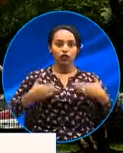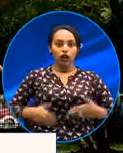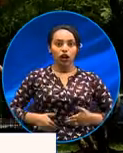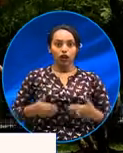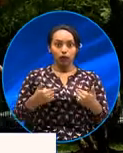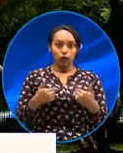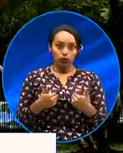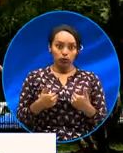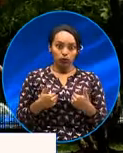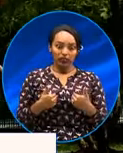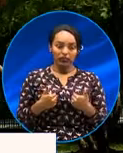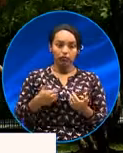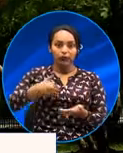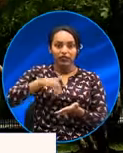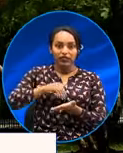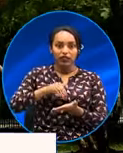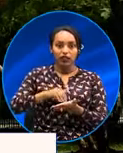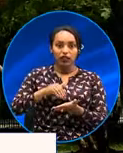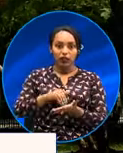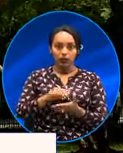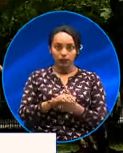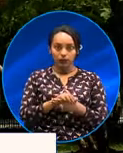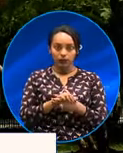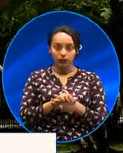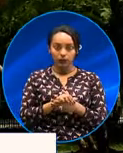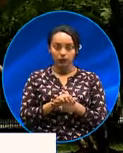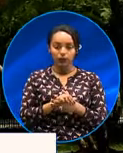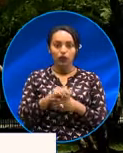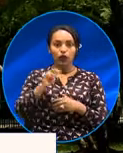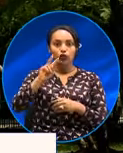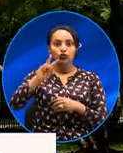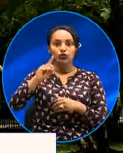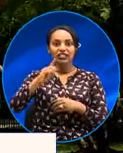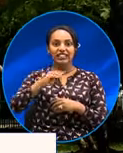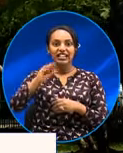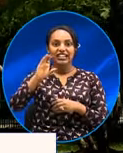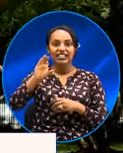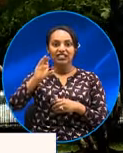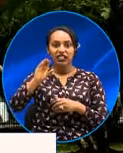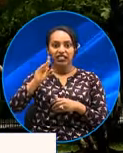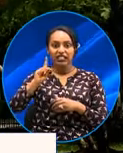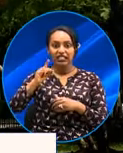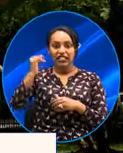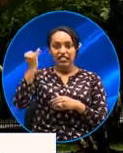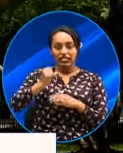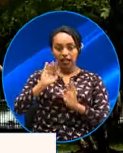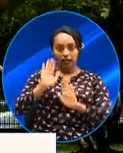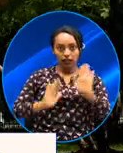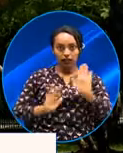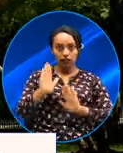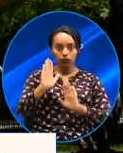አካላት ባሉበት በተደጋጋሚ 2D እና 3D ዲዛይን ተገምግሞ